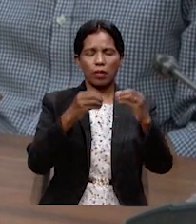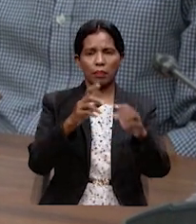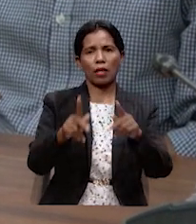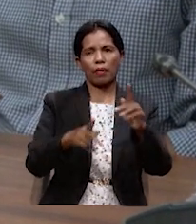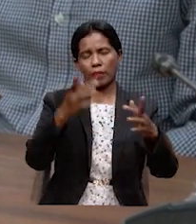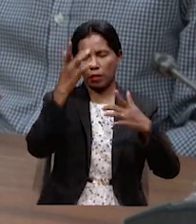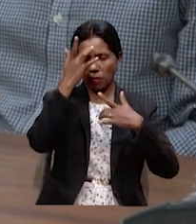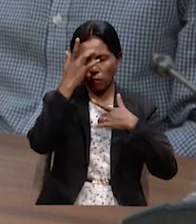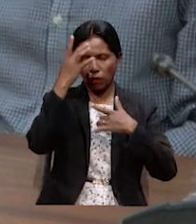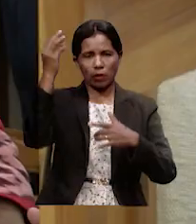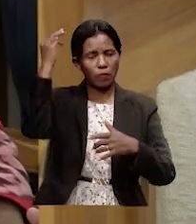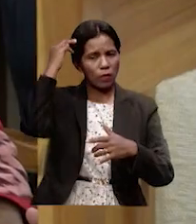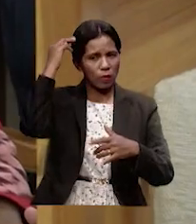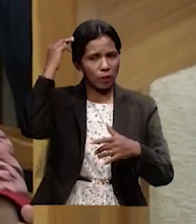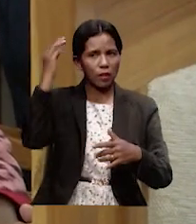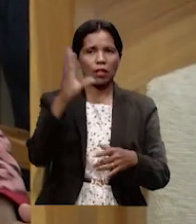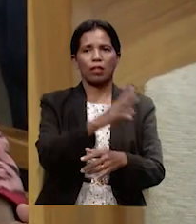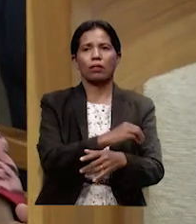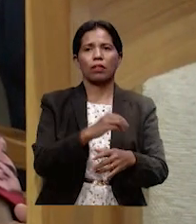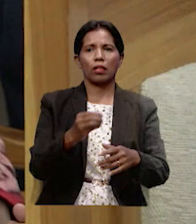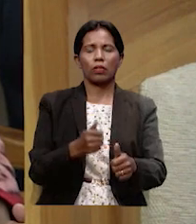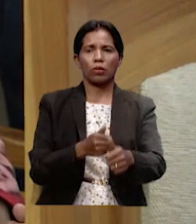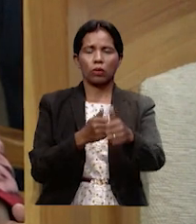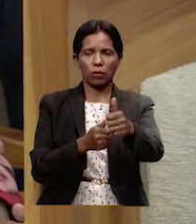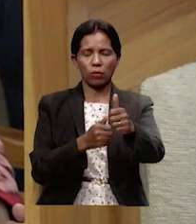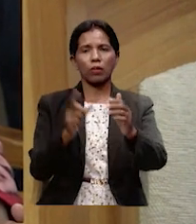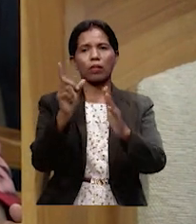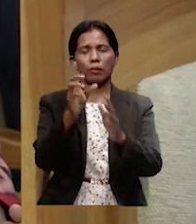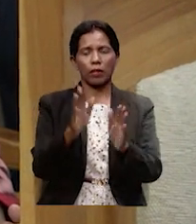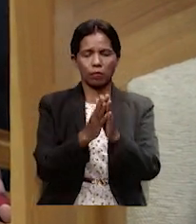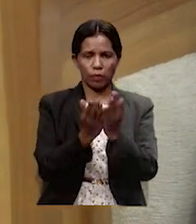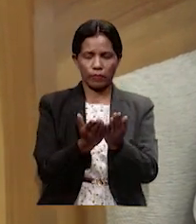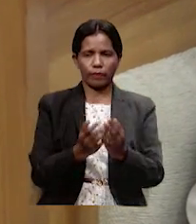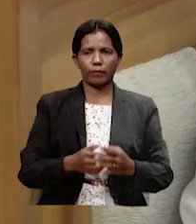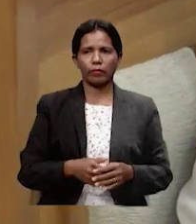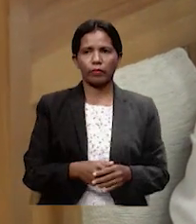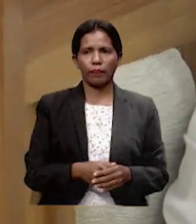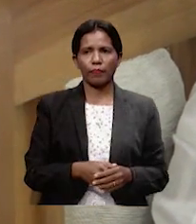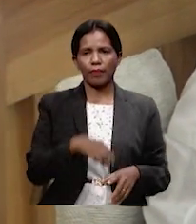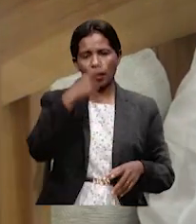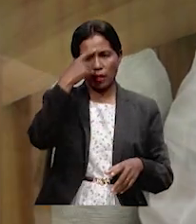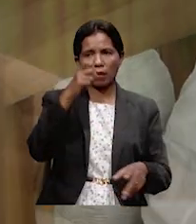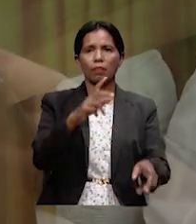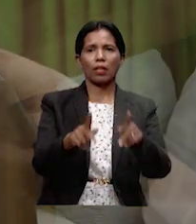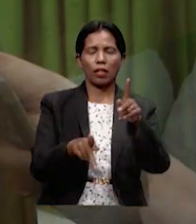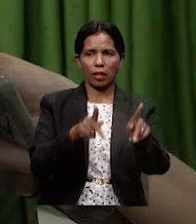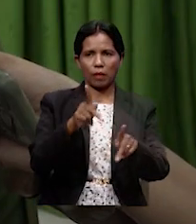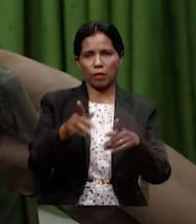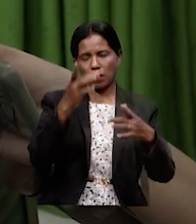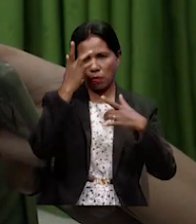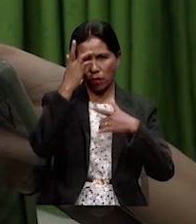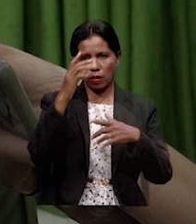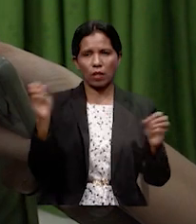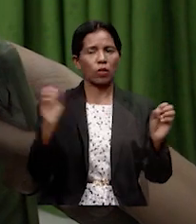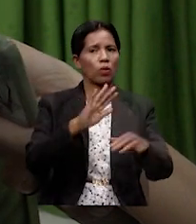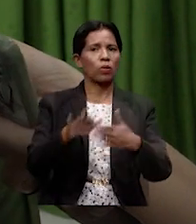sira nebe ho saúde mental ho di lao tir mata dalang nem. Tamba paciente serne la os